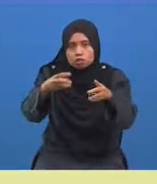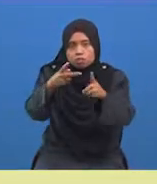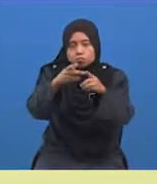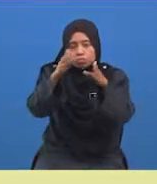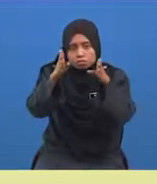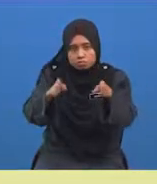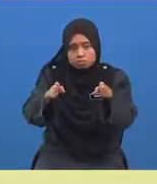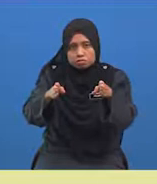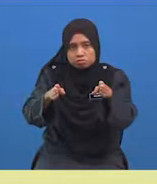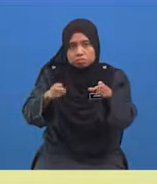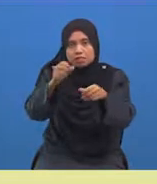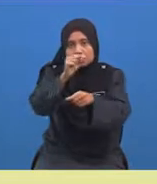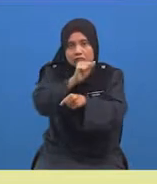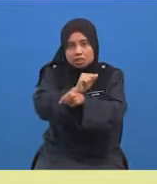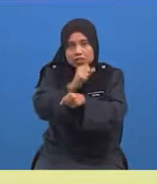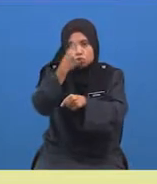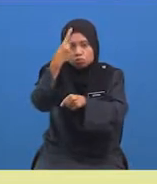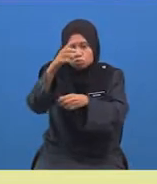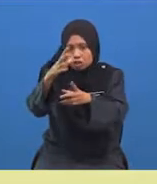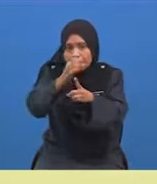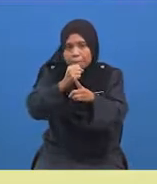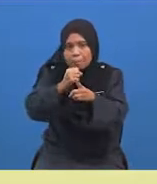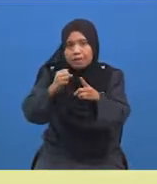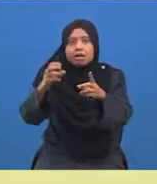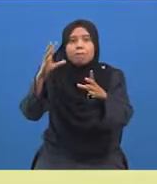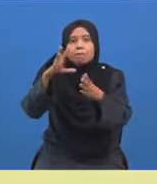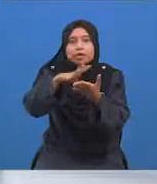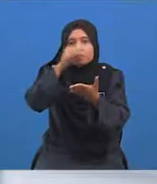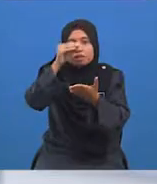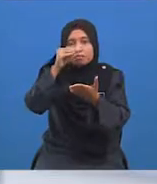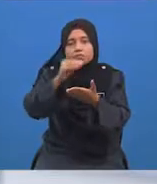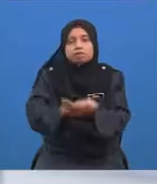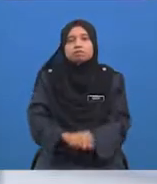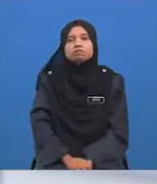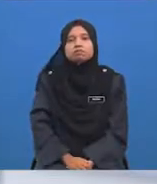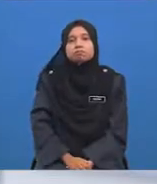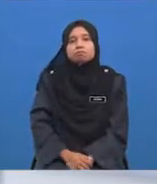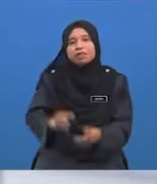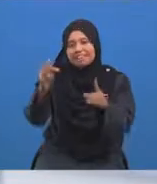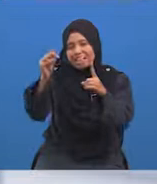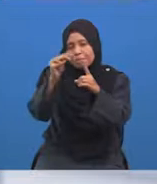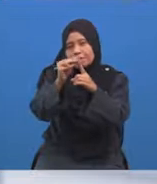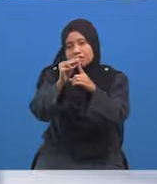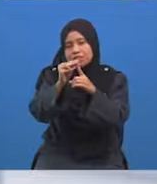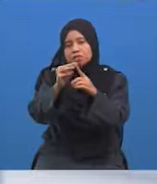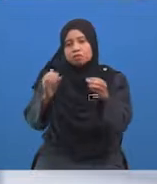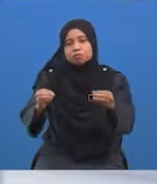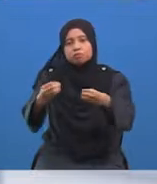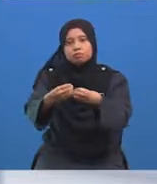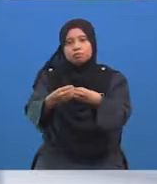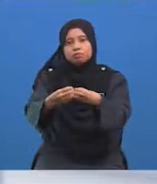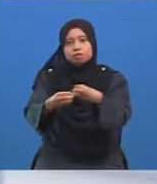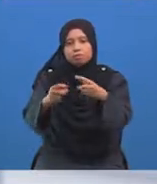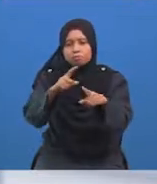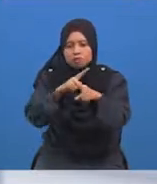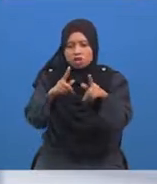pekerja dalam membantu mencapai matlamat organisasi. Tetapi, tahap stres yang tinggi